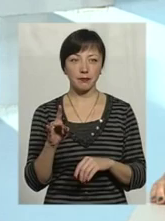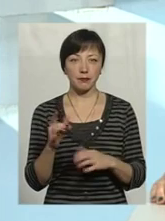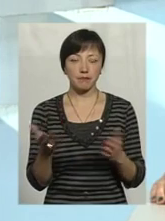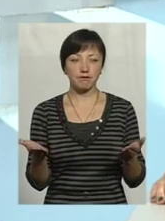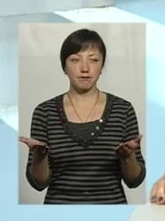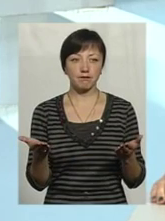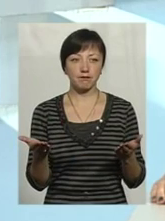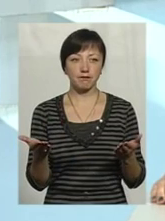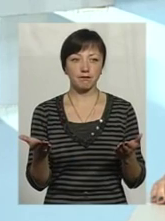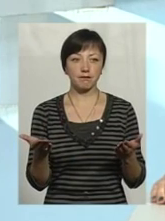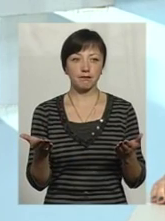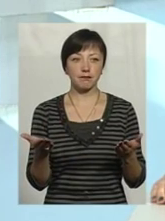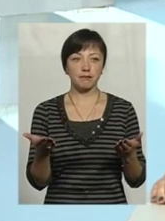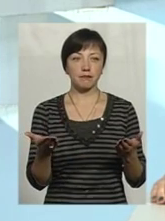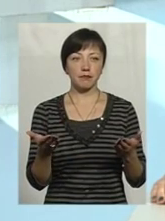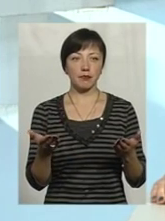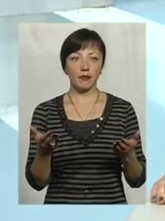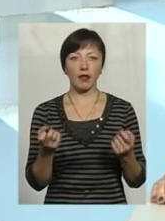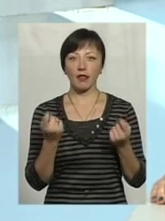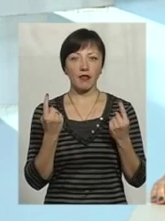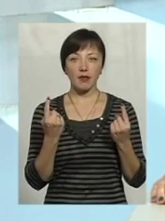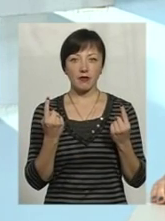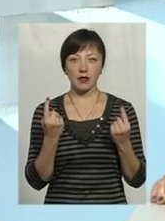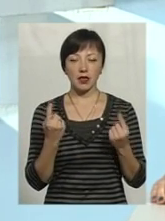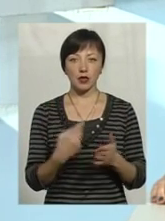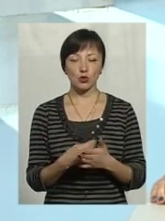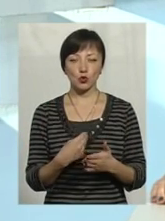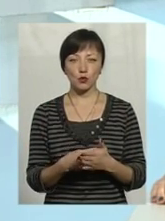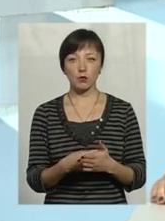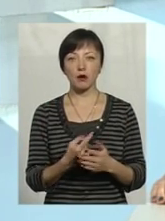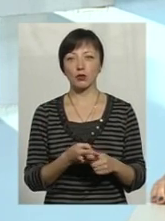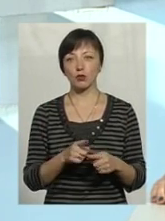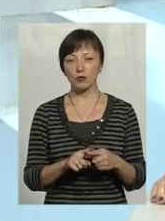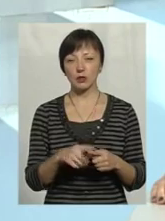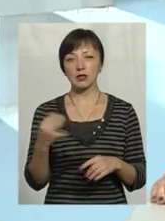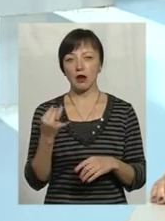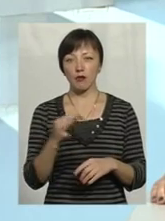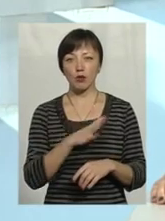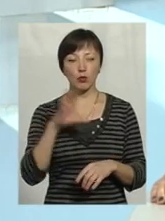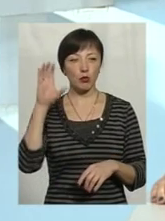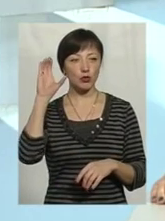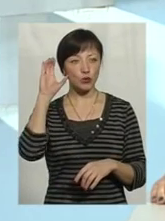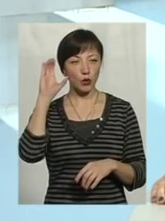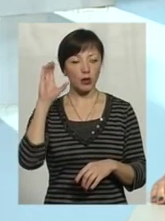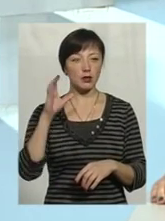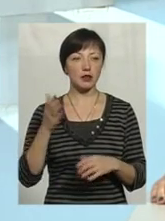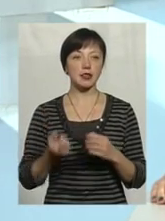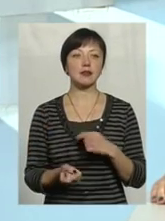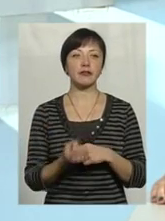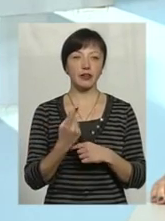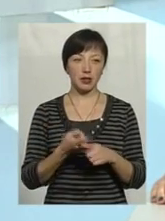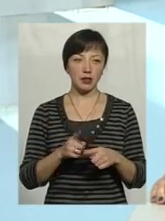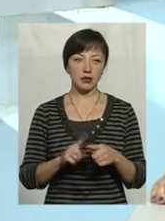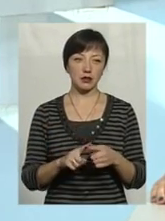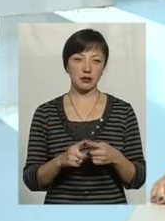тому це дуже невелика, незначна сума, тому цікаво було б послухати, звідки